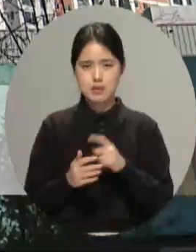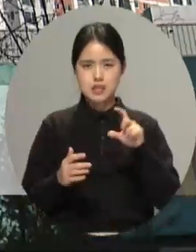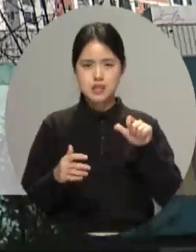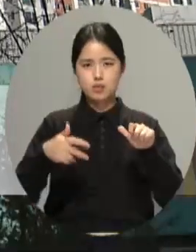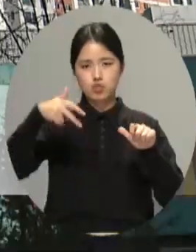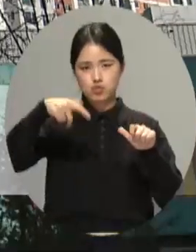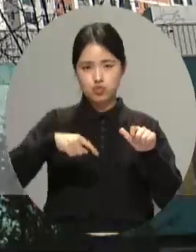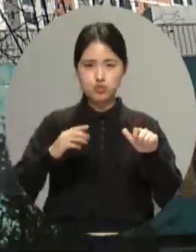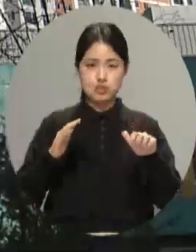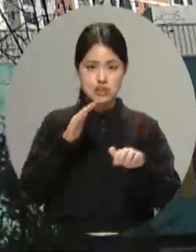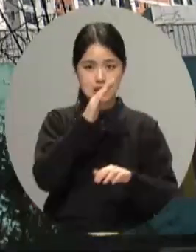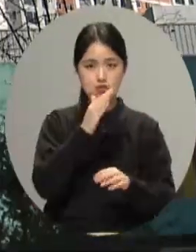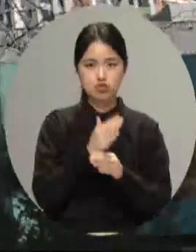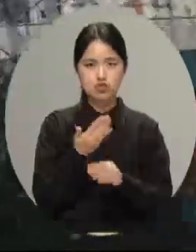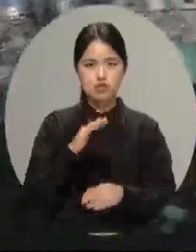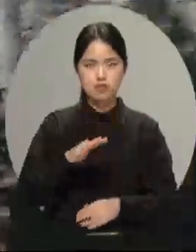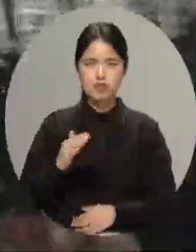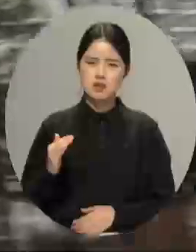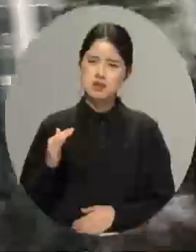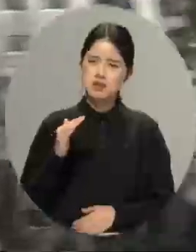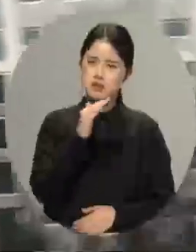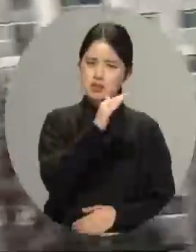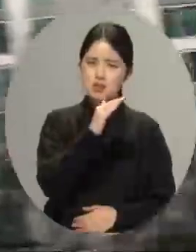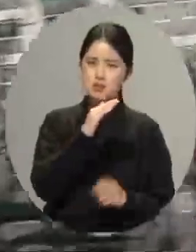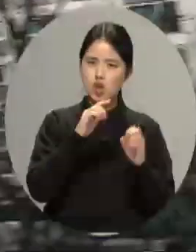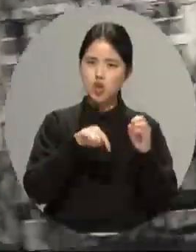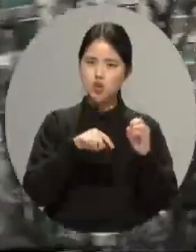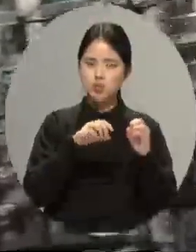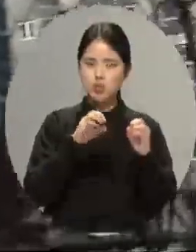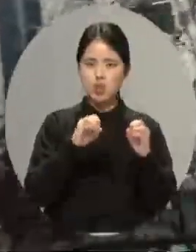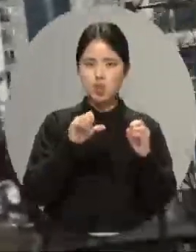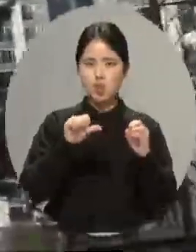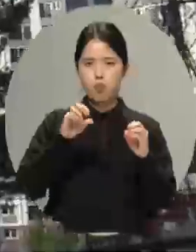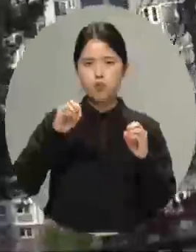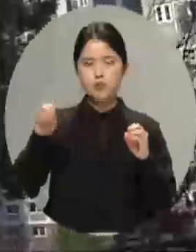있는데 상승폭은 전주보다 0.05% 포인트 줄었습니다